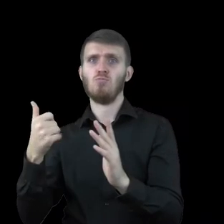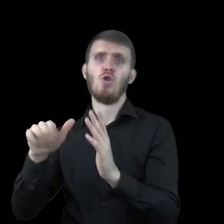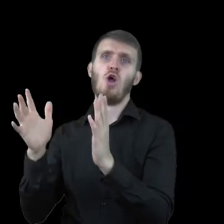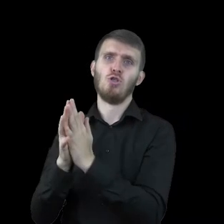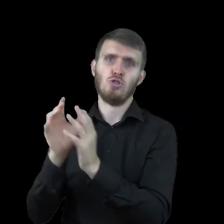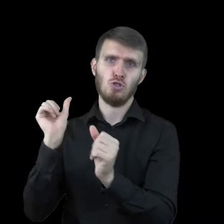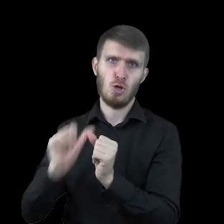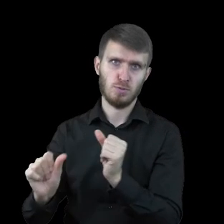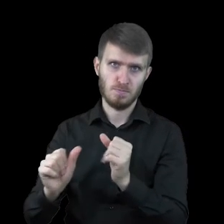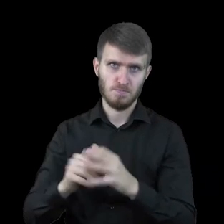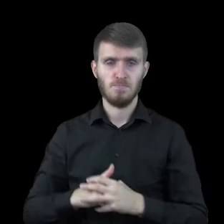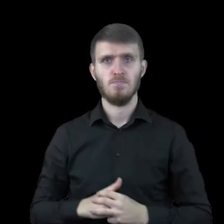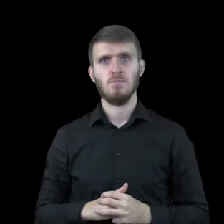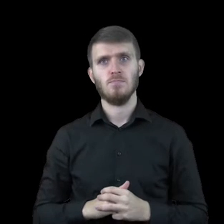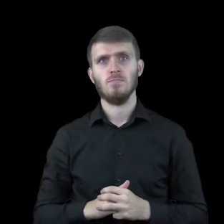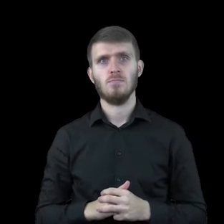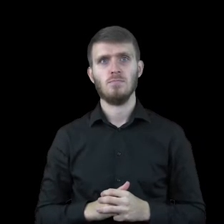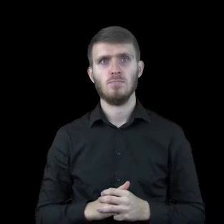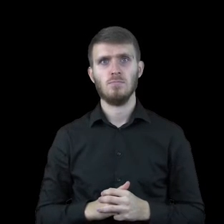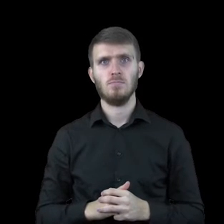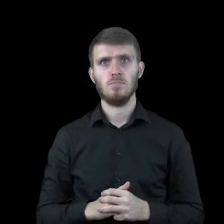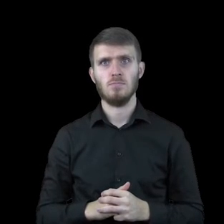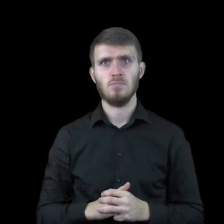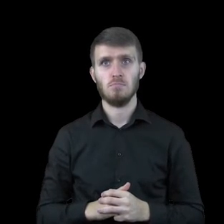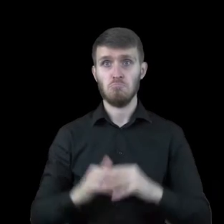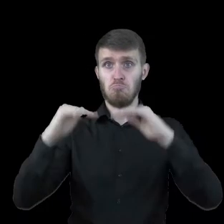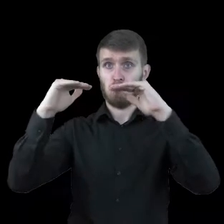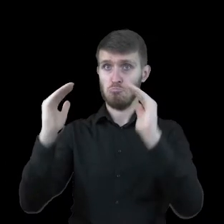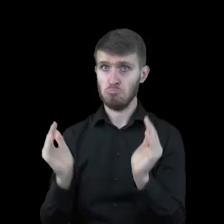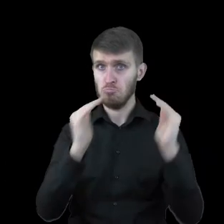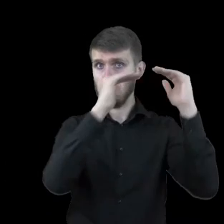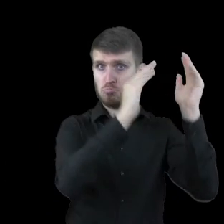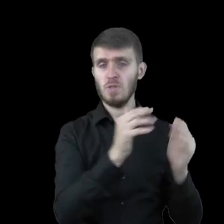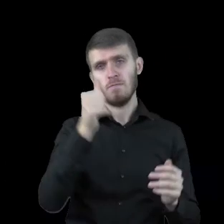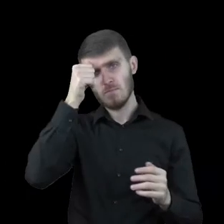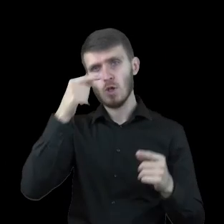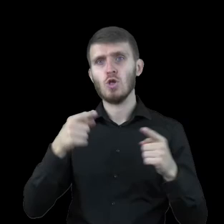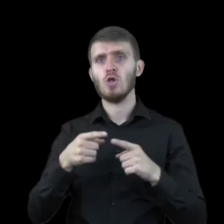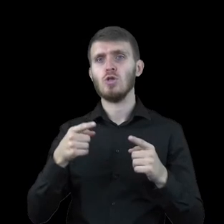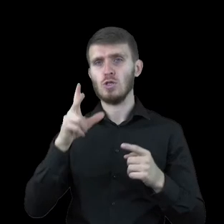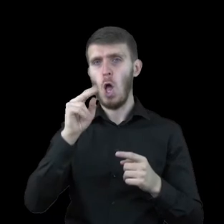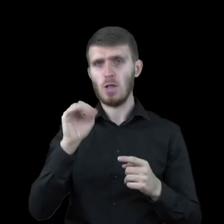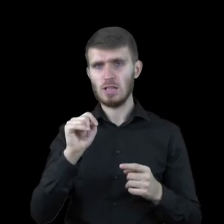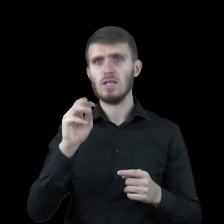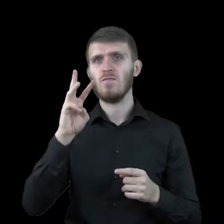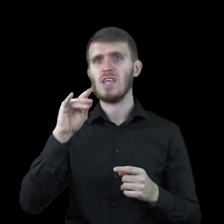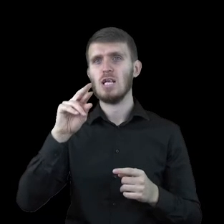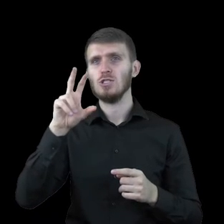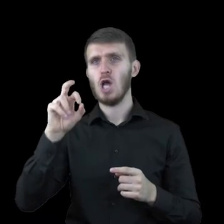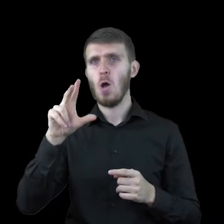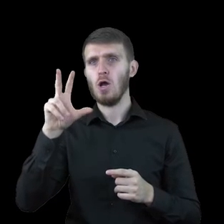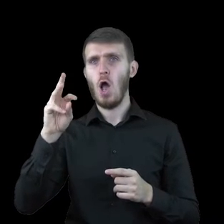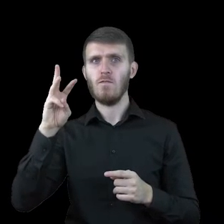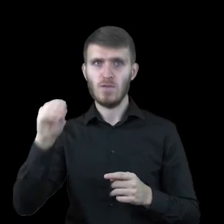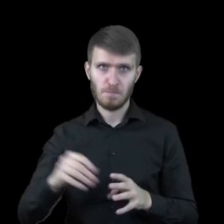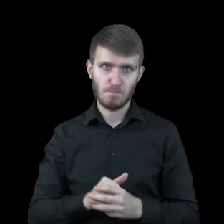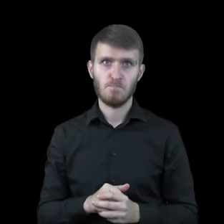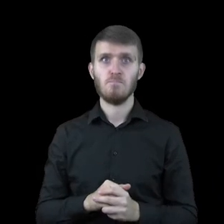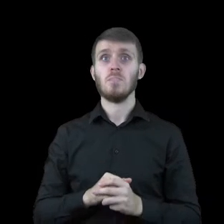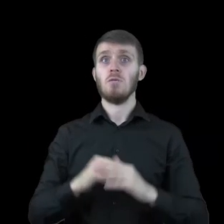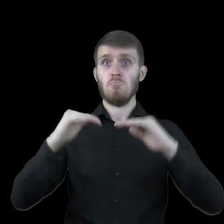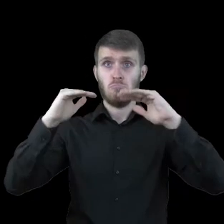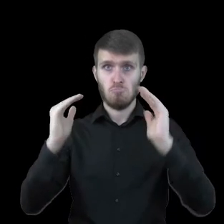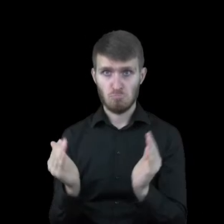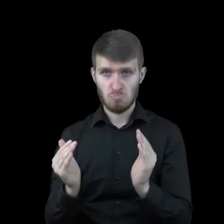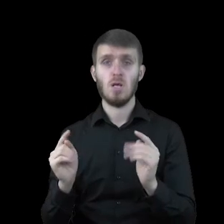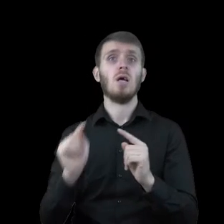stopni. I teraz to już z dwóch powodów. Po pierwsze dlatego, że razem z tym kątem tworzą parę kątów wierzchołkowych, a poza tym ten kąt jest kątem